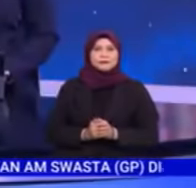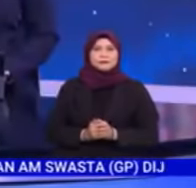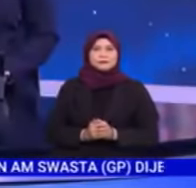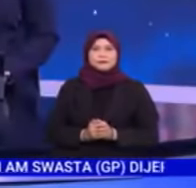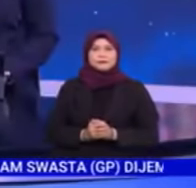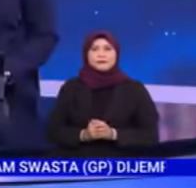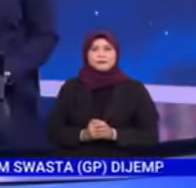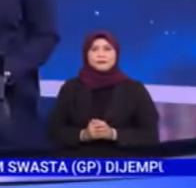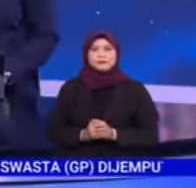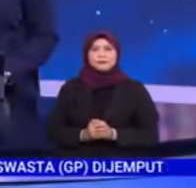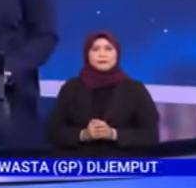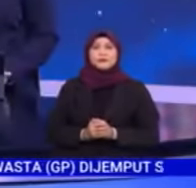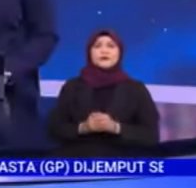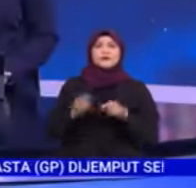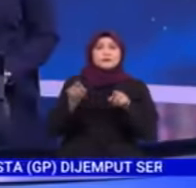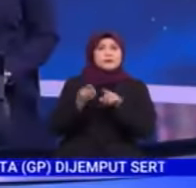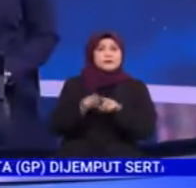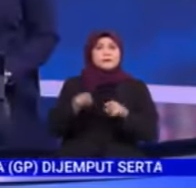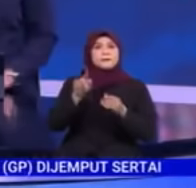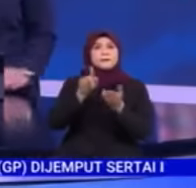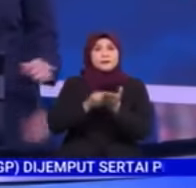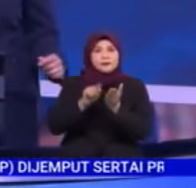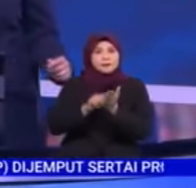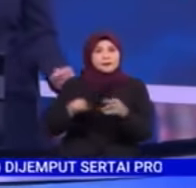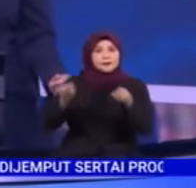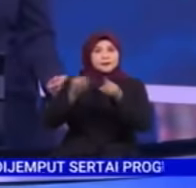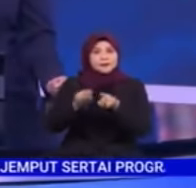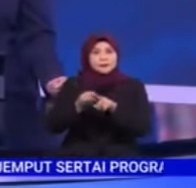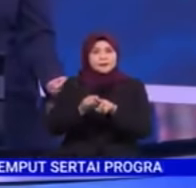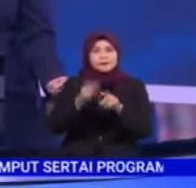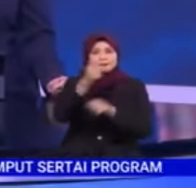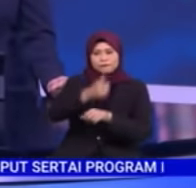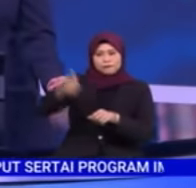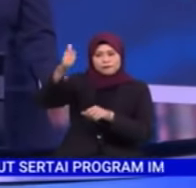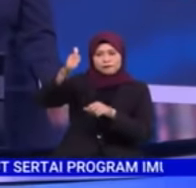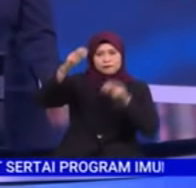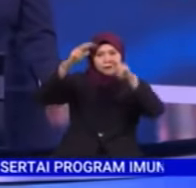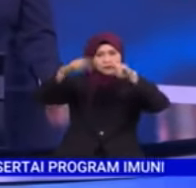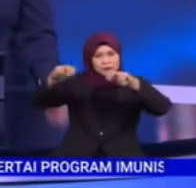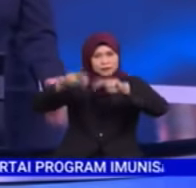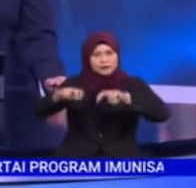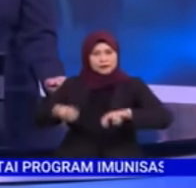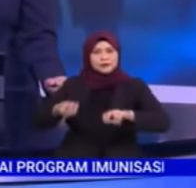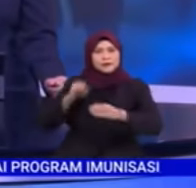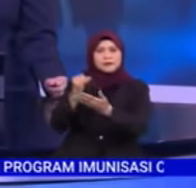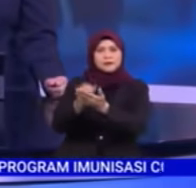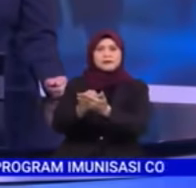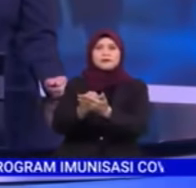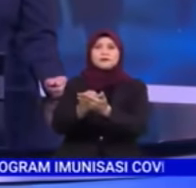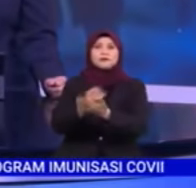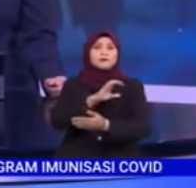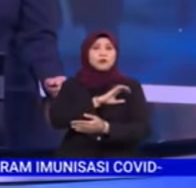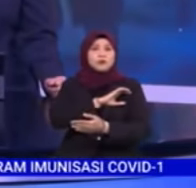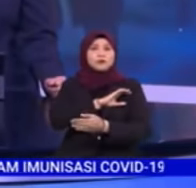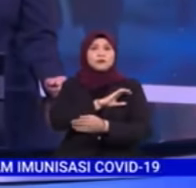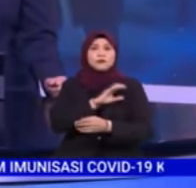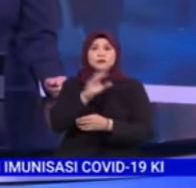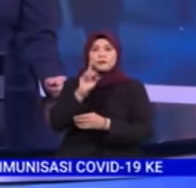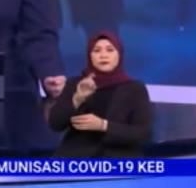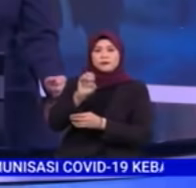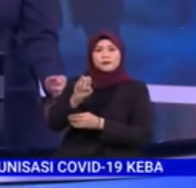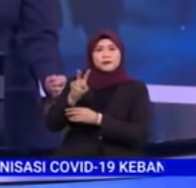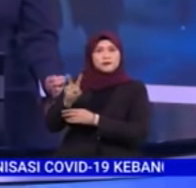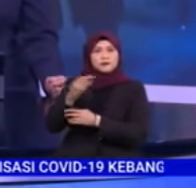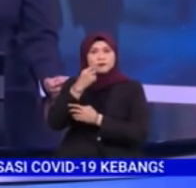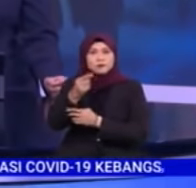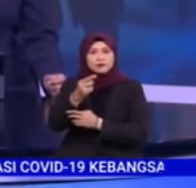Hai pada sidang media sama timbalan pengarah ricikan operasi jabatan siasatan jenayah bagaiaman jogjes rumah berkata